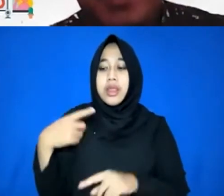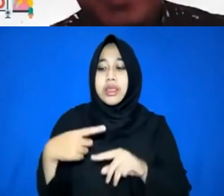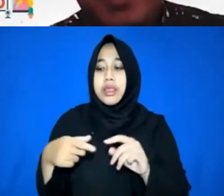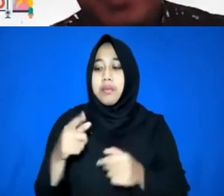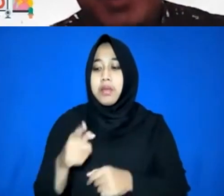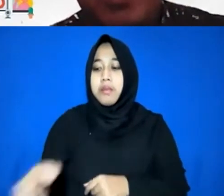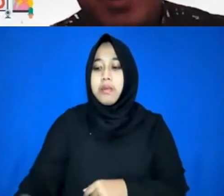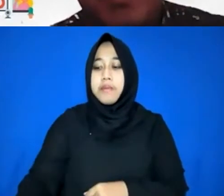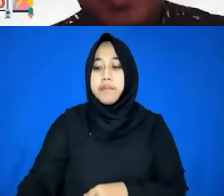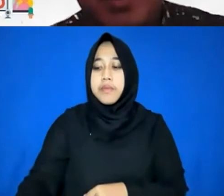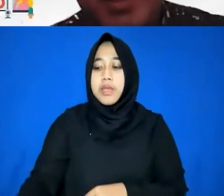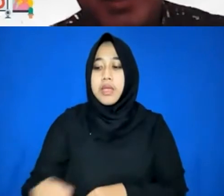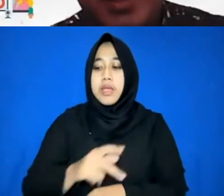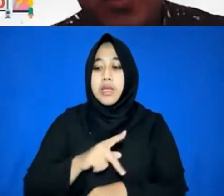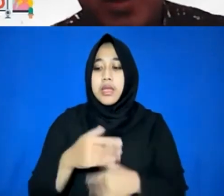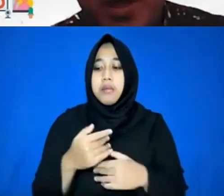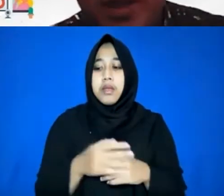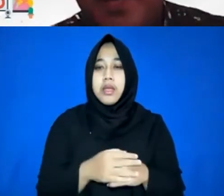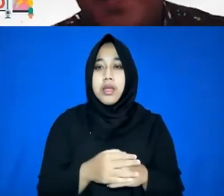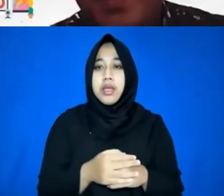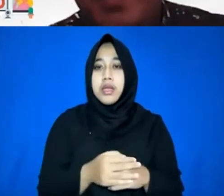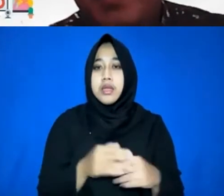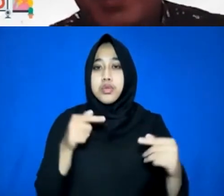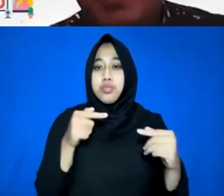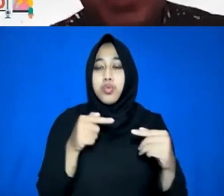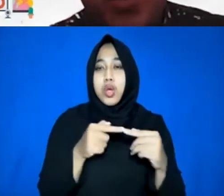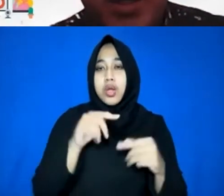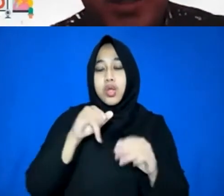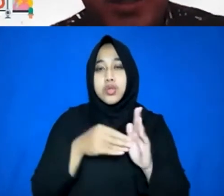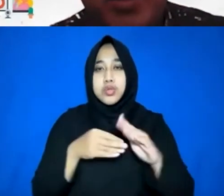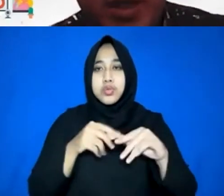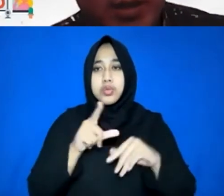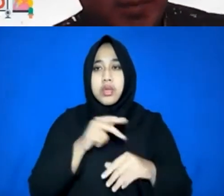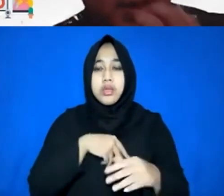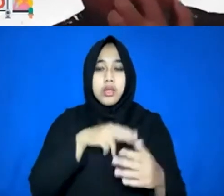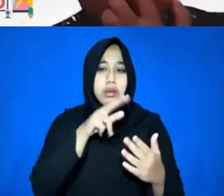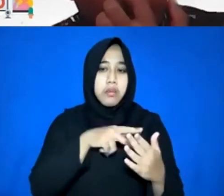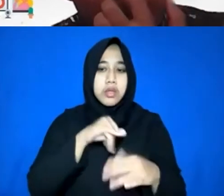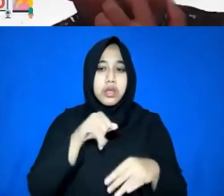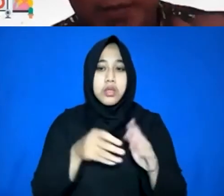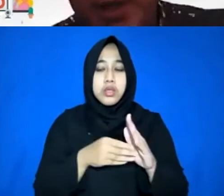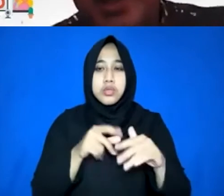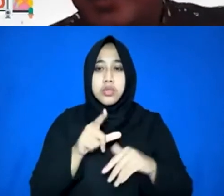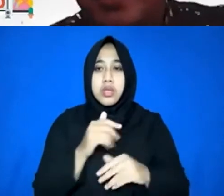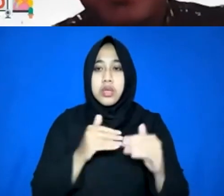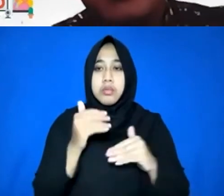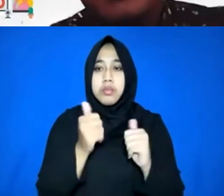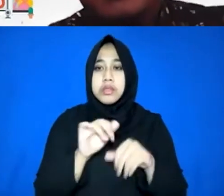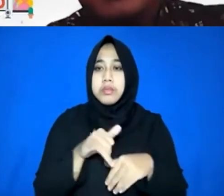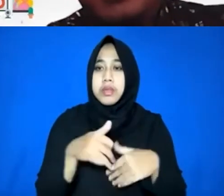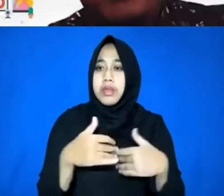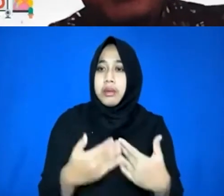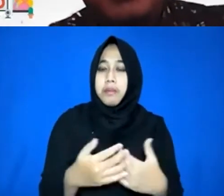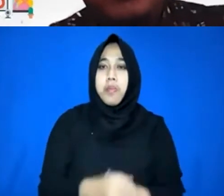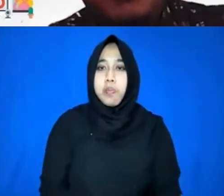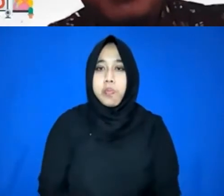kita juga literasinya dengan jurnal, maka kita baca jurnal juga gimana sih case by case-nya gimana.